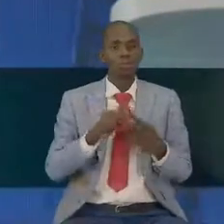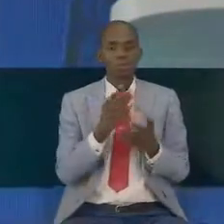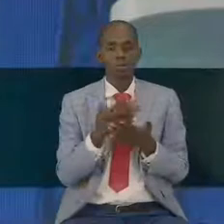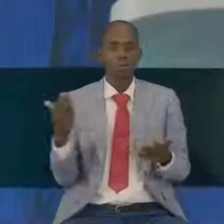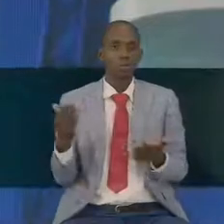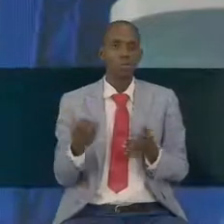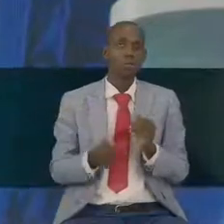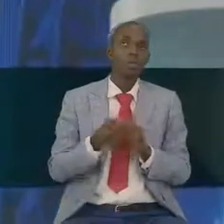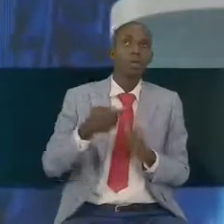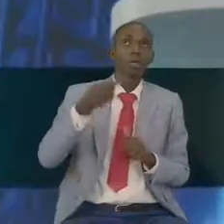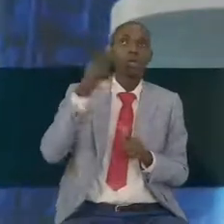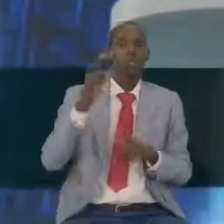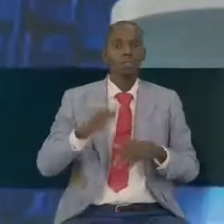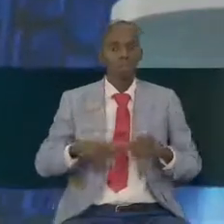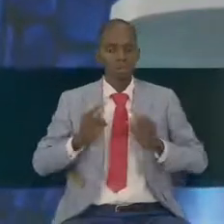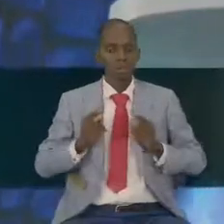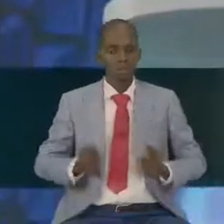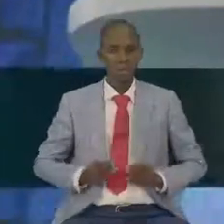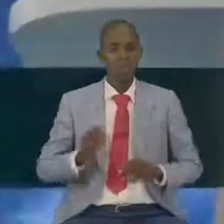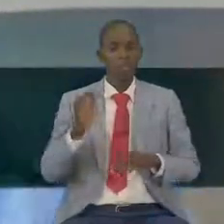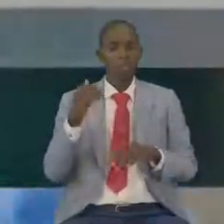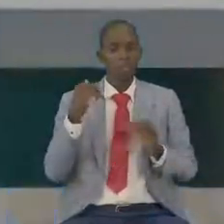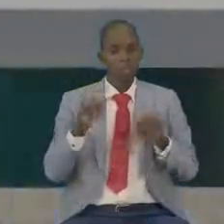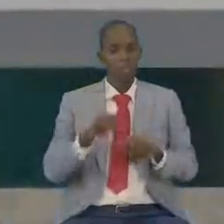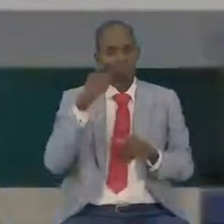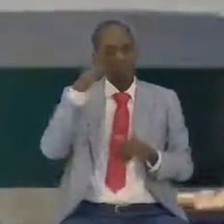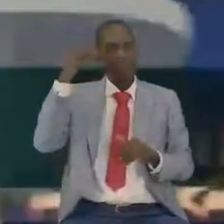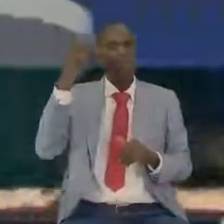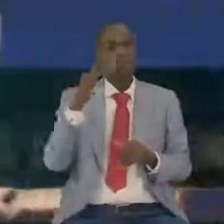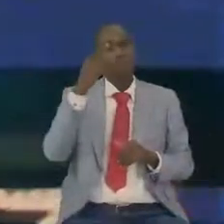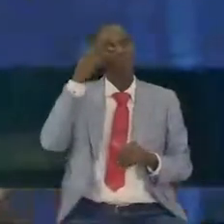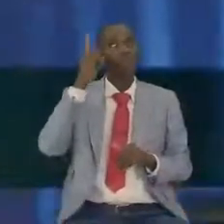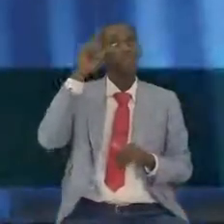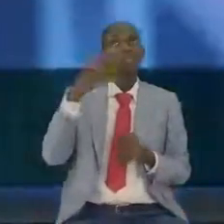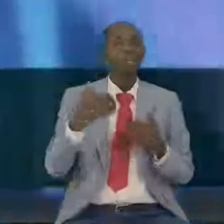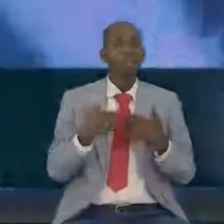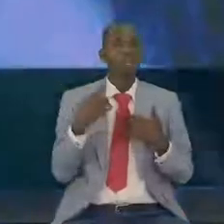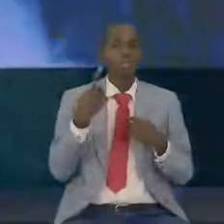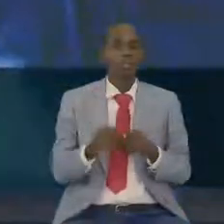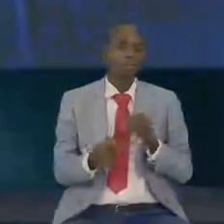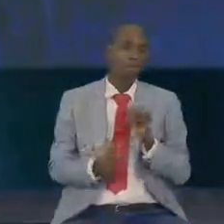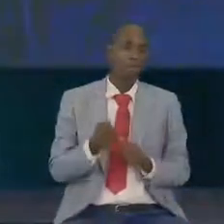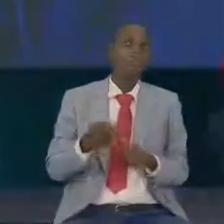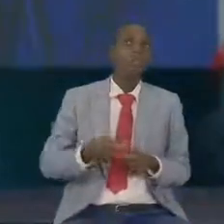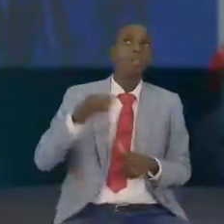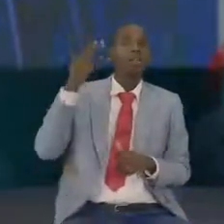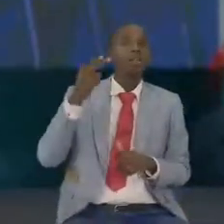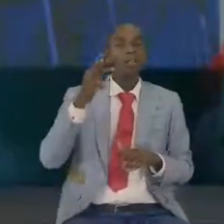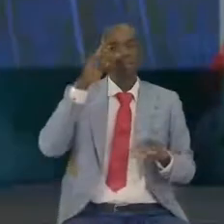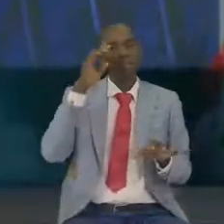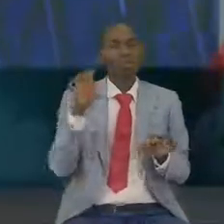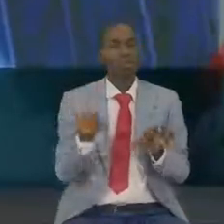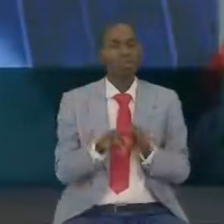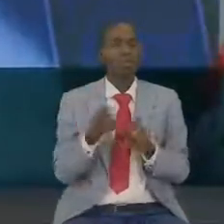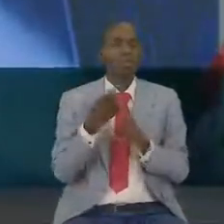élevé que les êtres humains ne peuvent pas avoir. Car il a